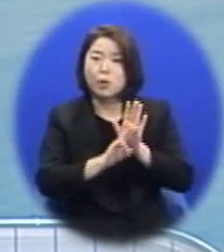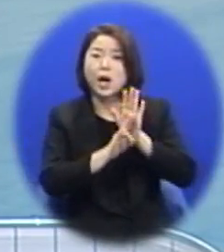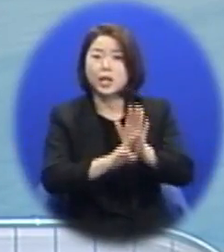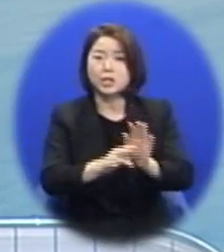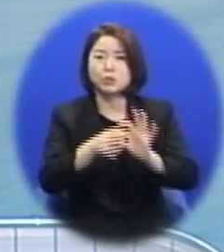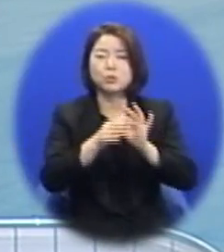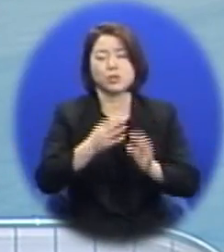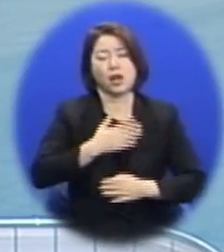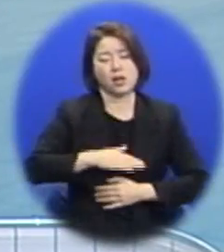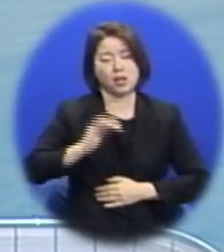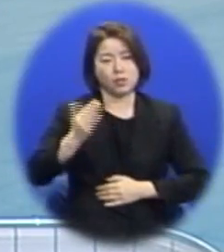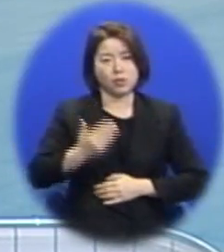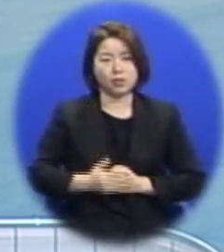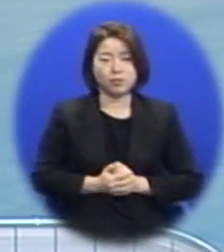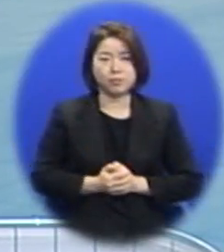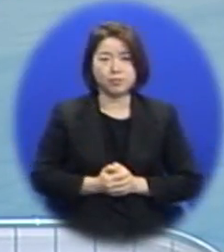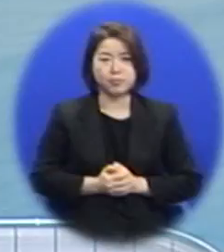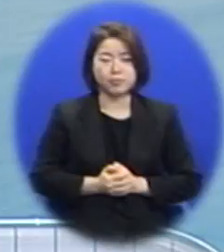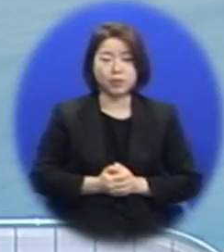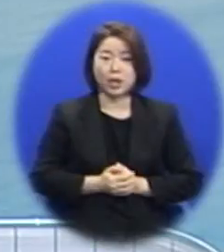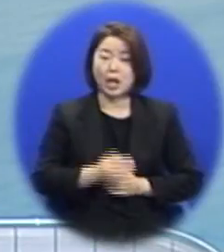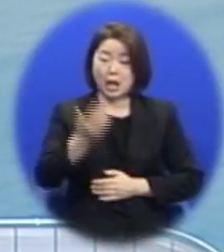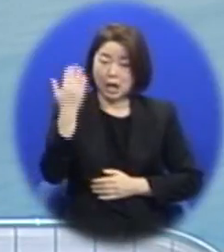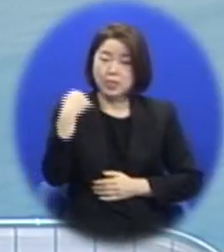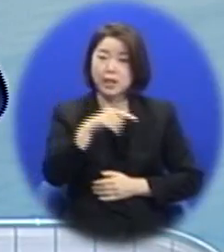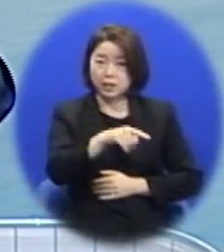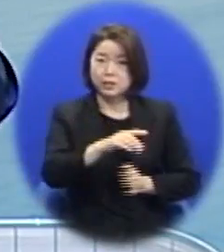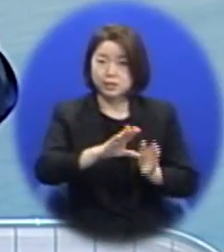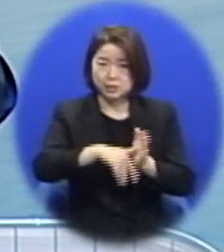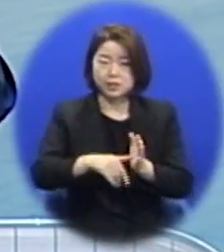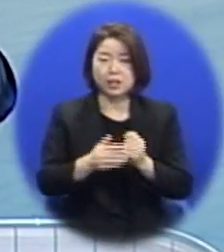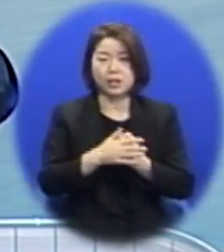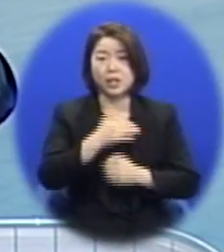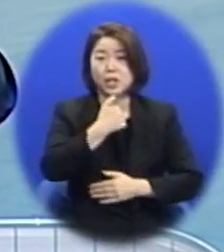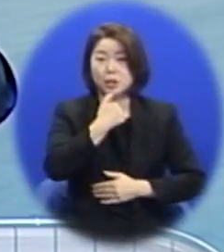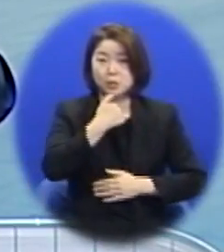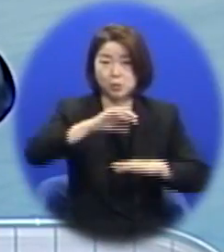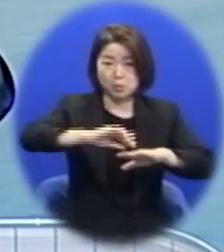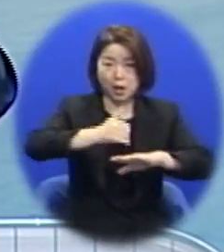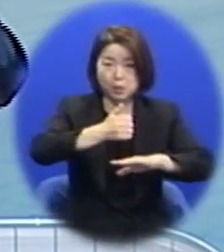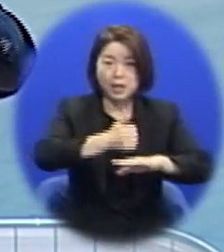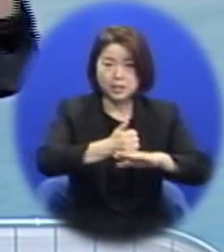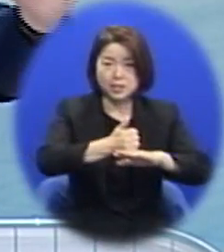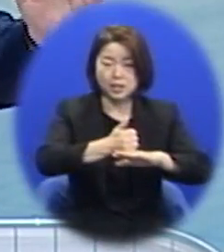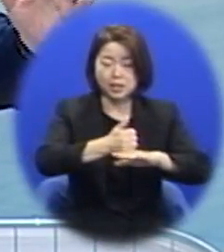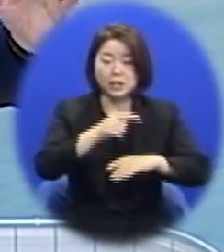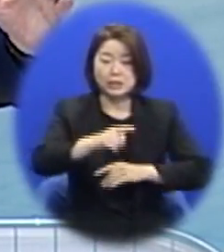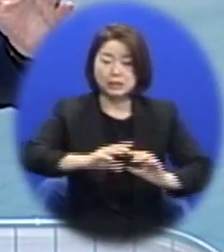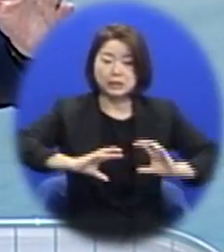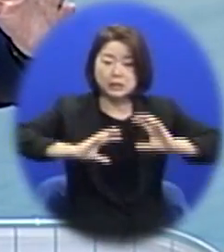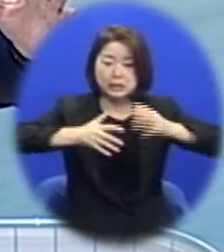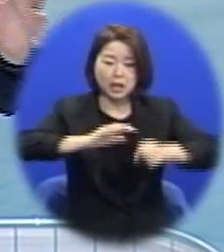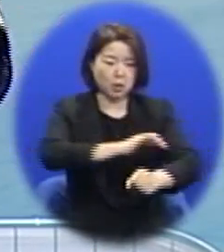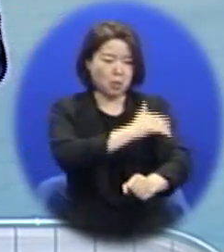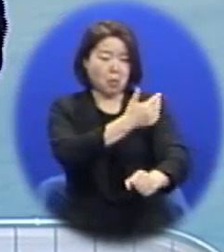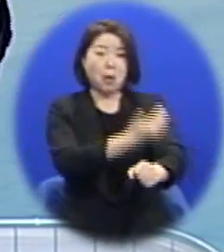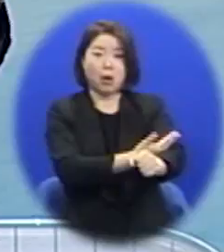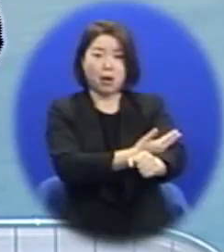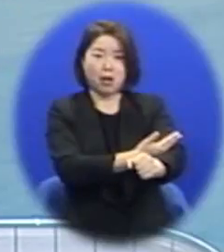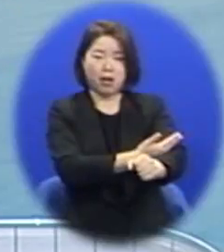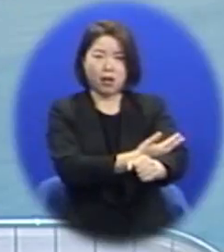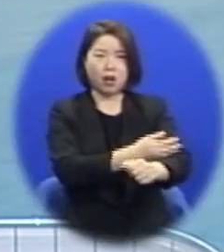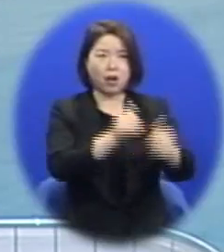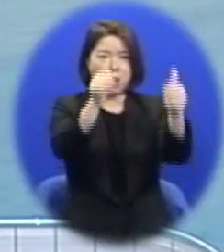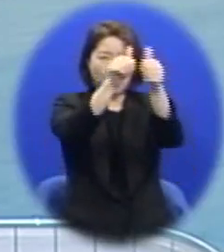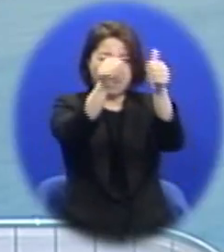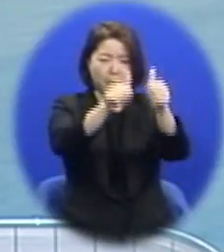사실 그 당시 때 이 로마 황제와 그 제국의 권세 그리고